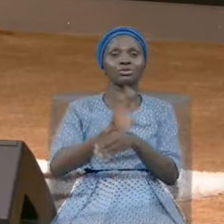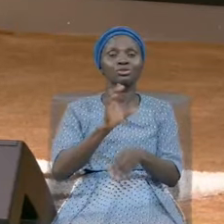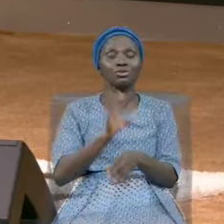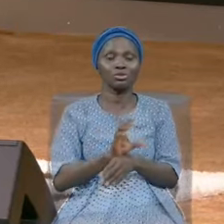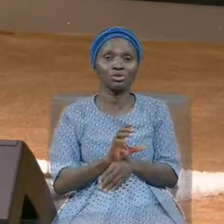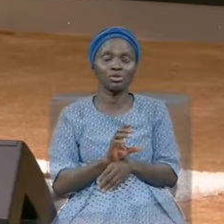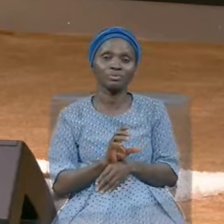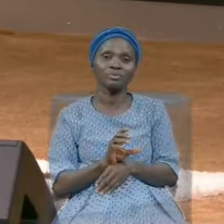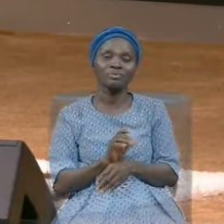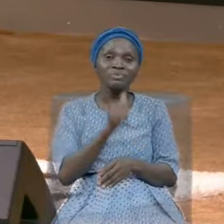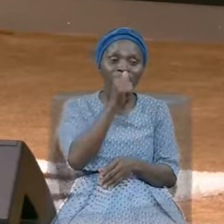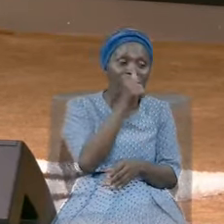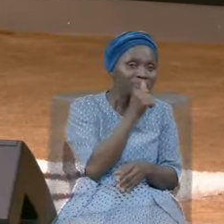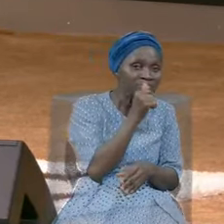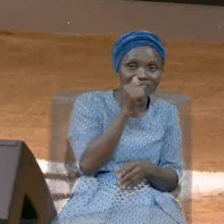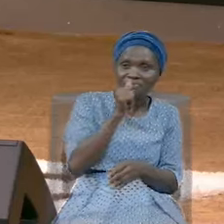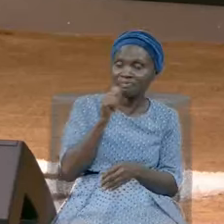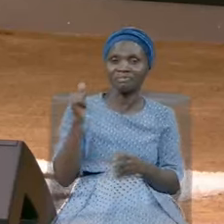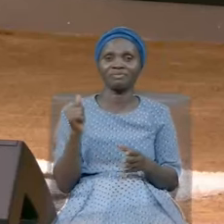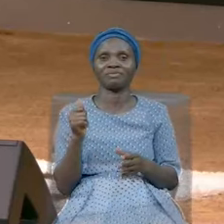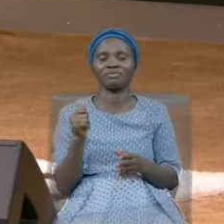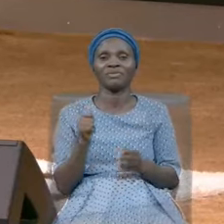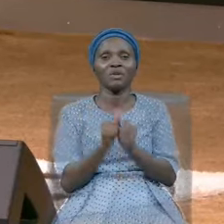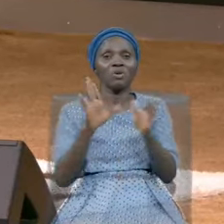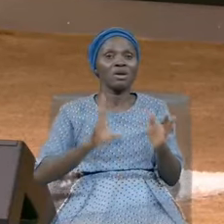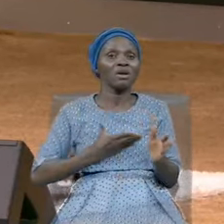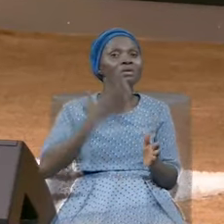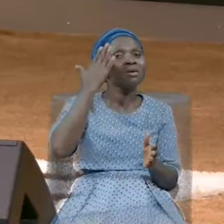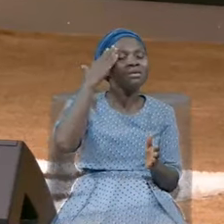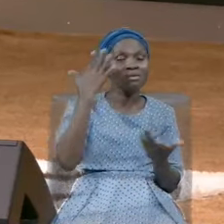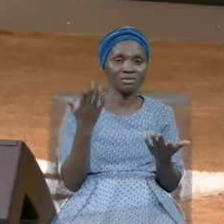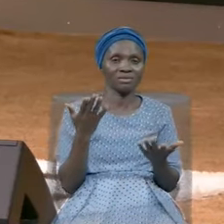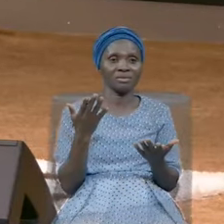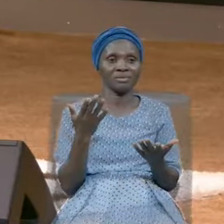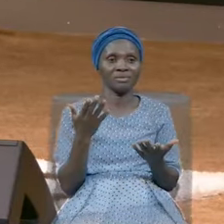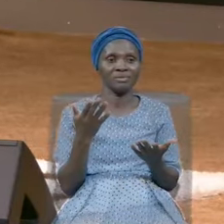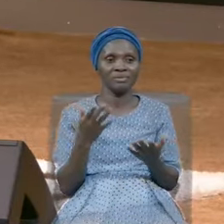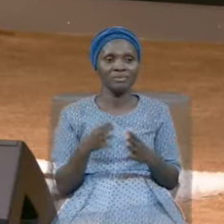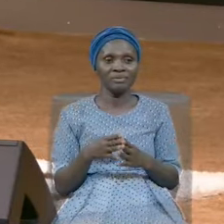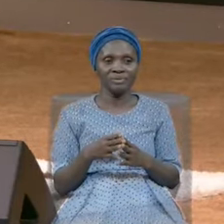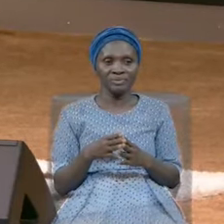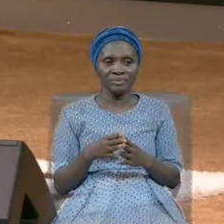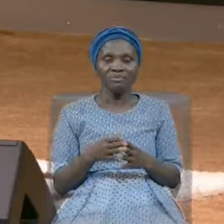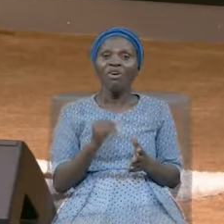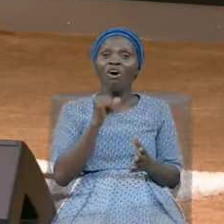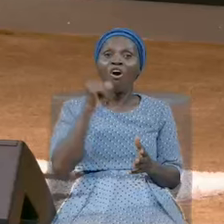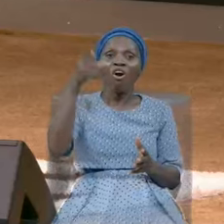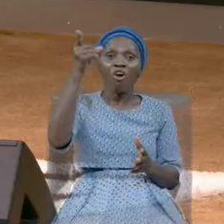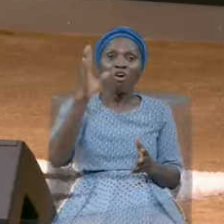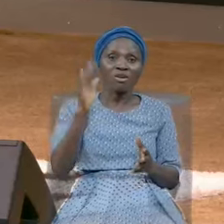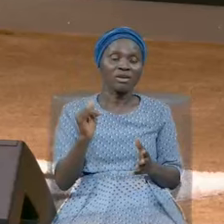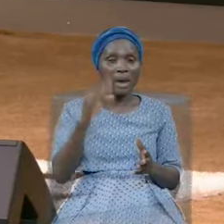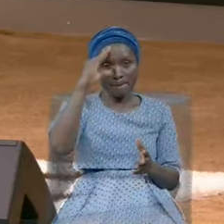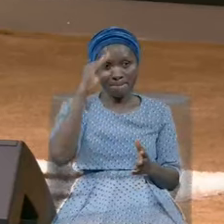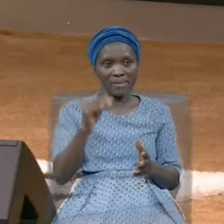dont la condamnation est écrite depuis longtemps, des impies. Ces